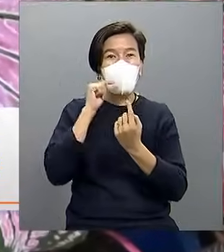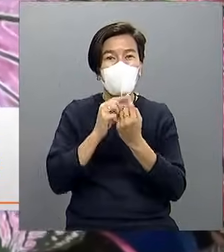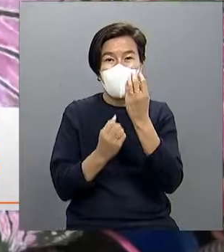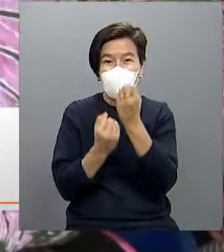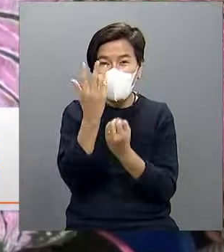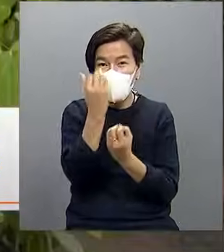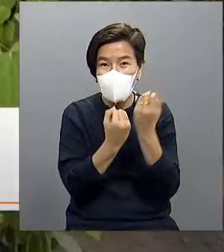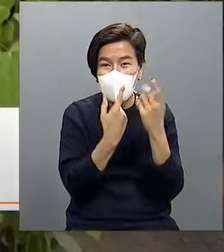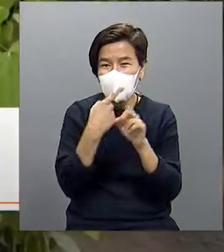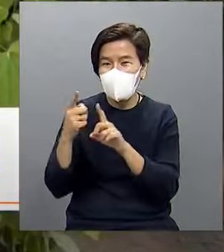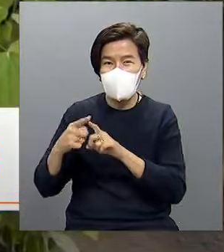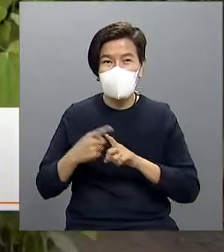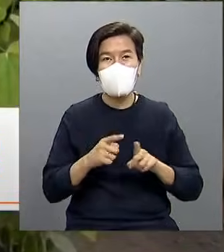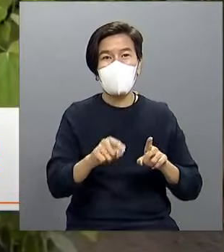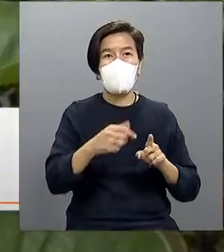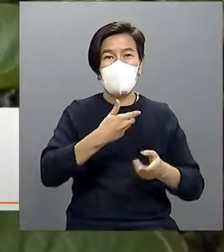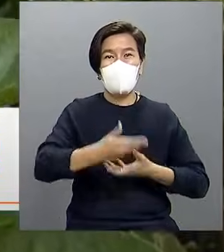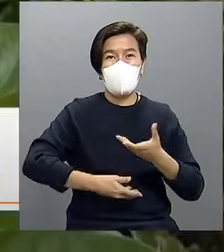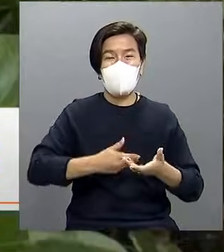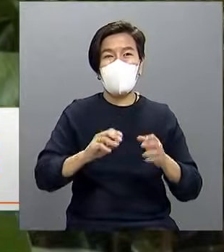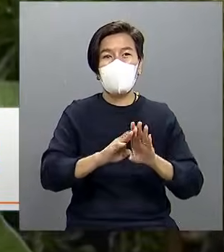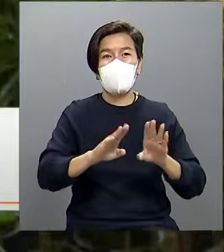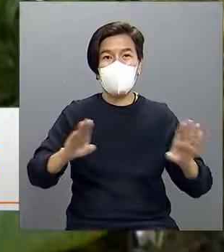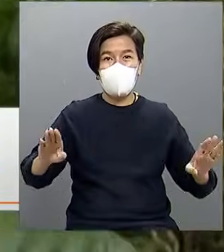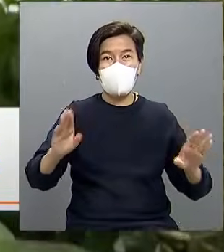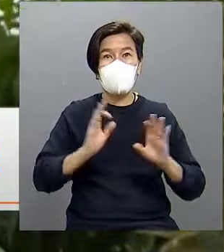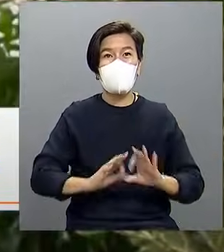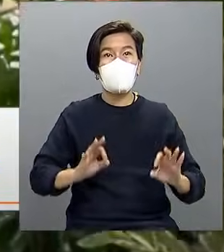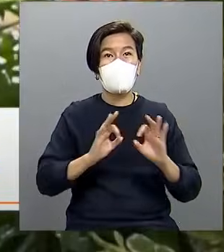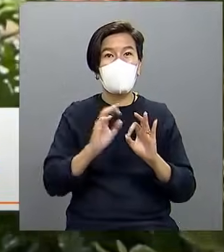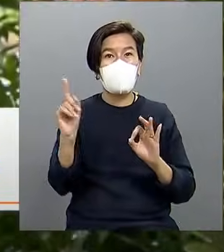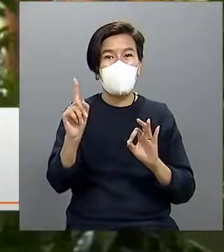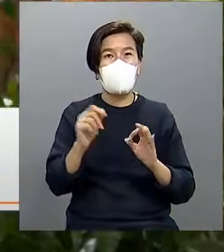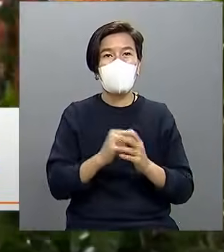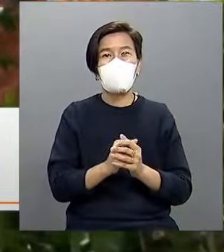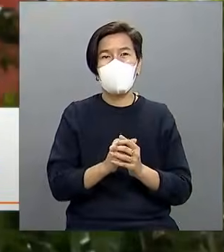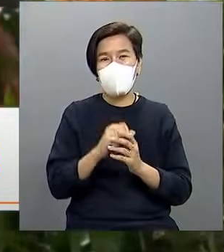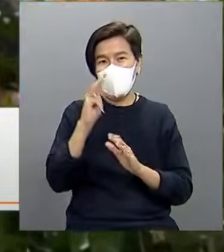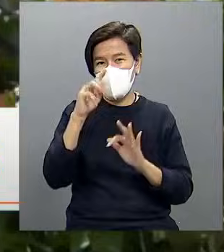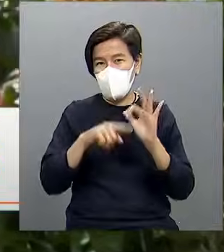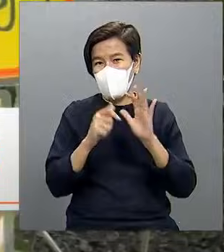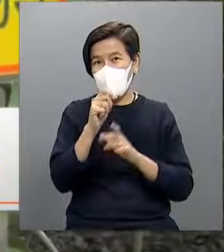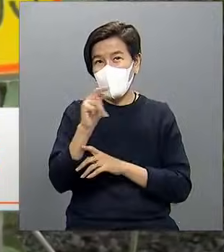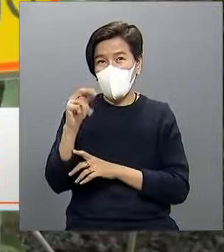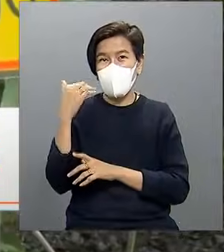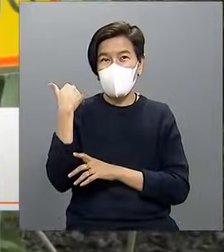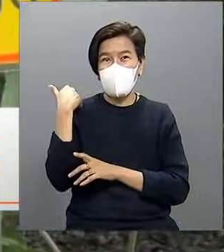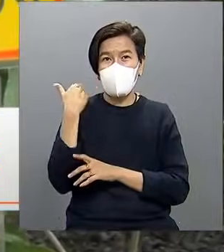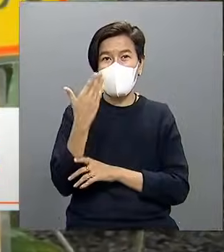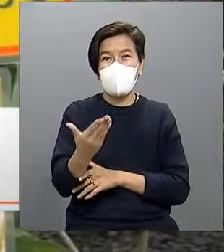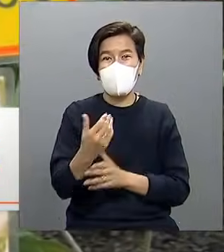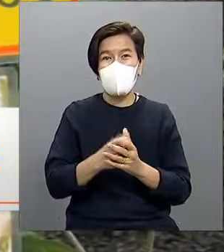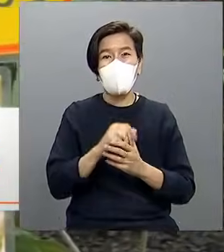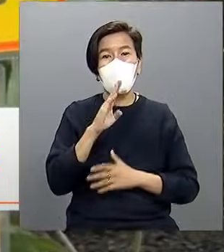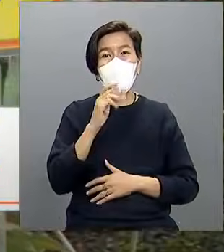ธุ์ซึ่งแน่นอนครับว่าพันไม้ที่ขาดไม่ได้ต้องมีอะไรตายสิ บอน มี มีไหม มีฮะมีบอน สีล่า